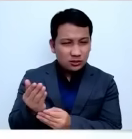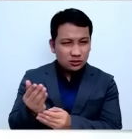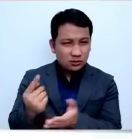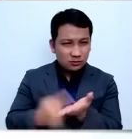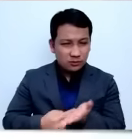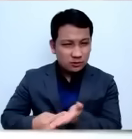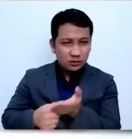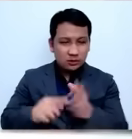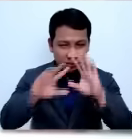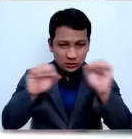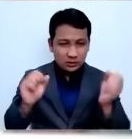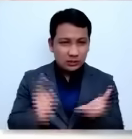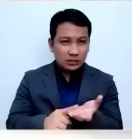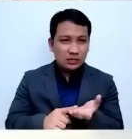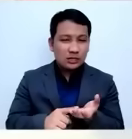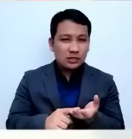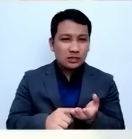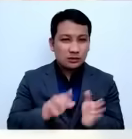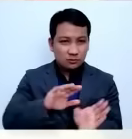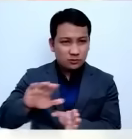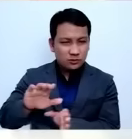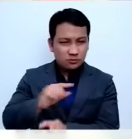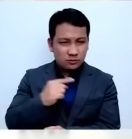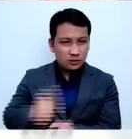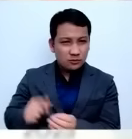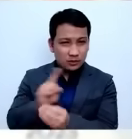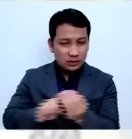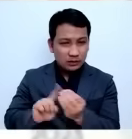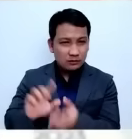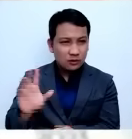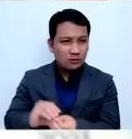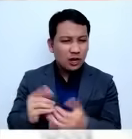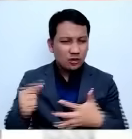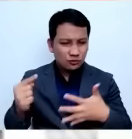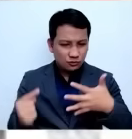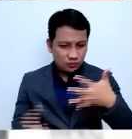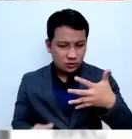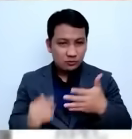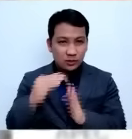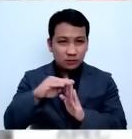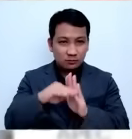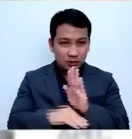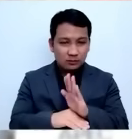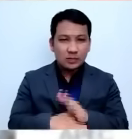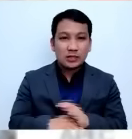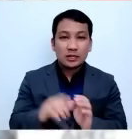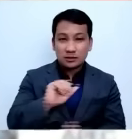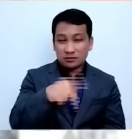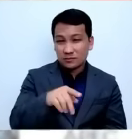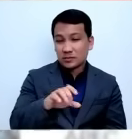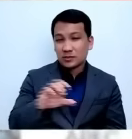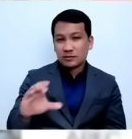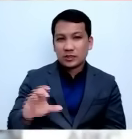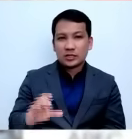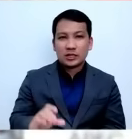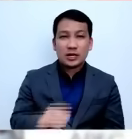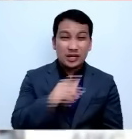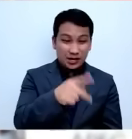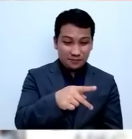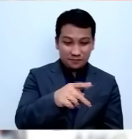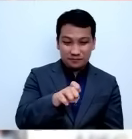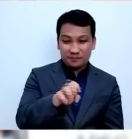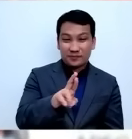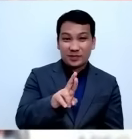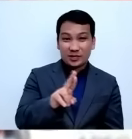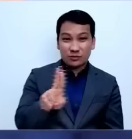Peruvian President Dina Boluarte tungkol sa mga paksang dapat ilatag sa susunod na APEC Summit. Ang Peru ang tatayong chair ng